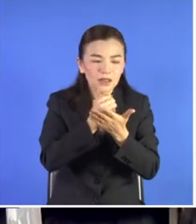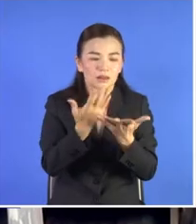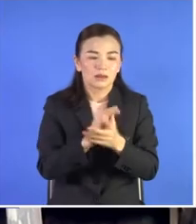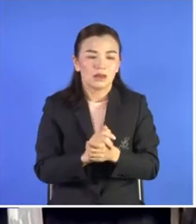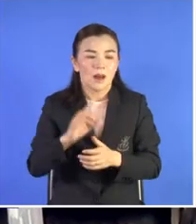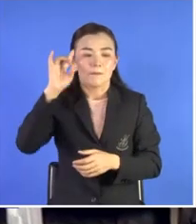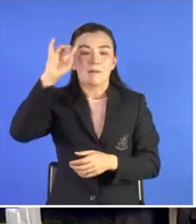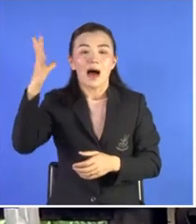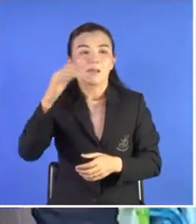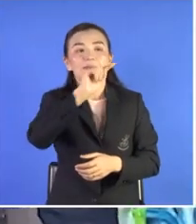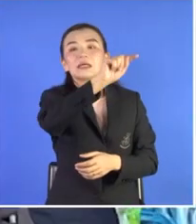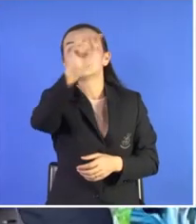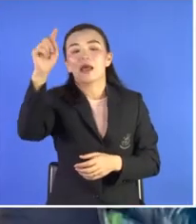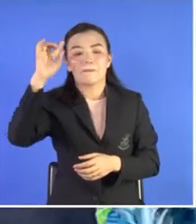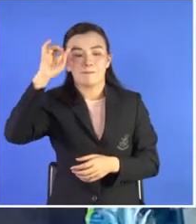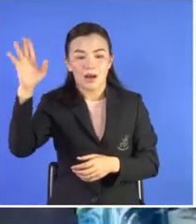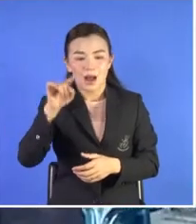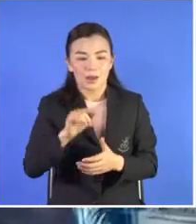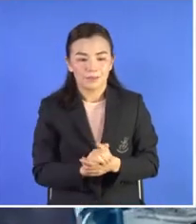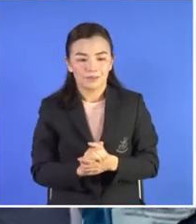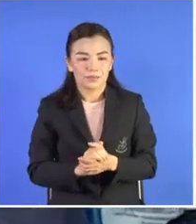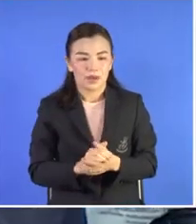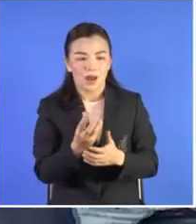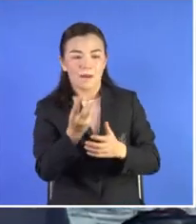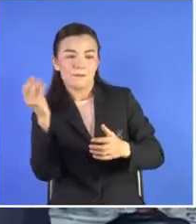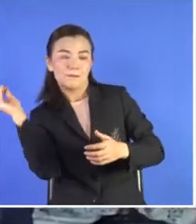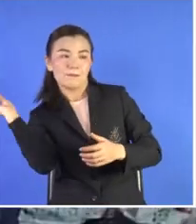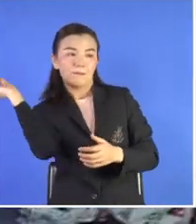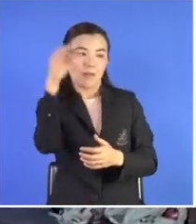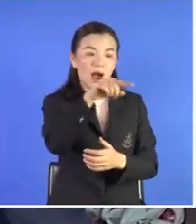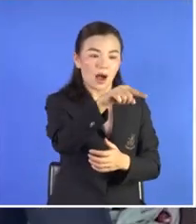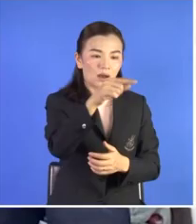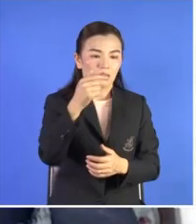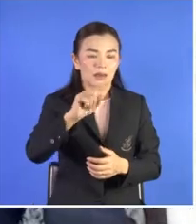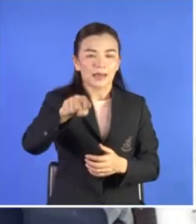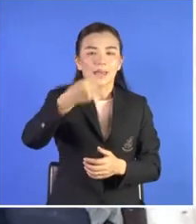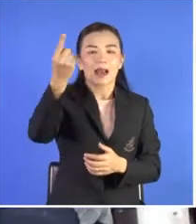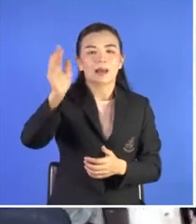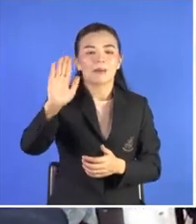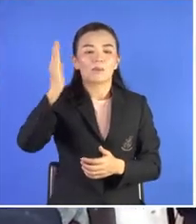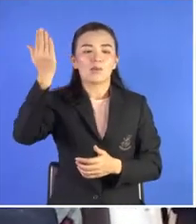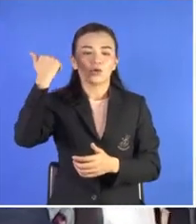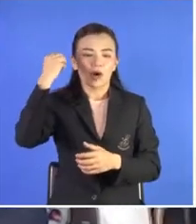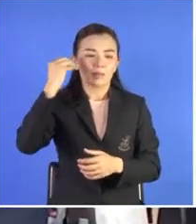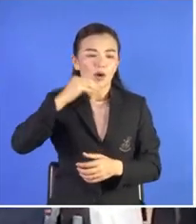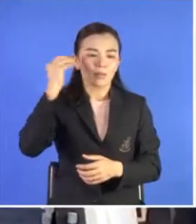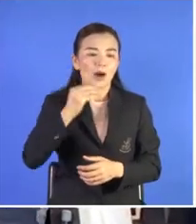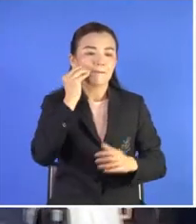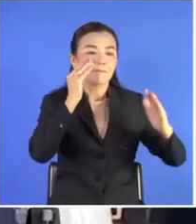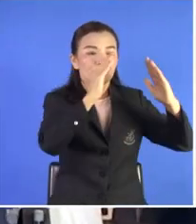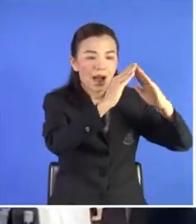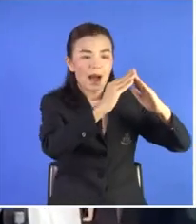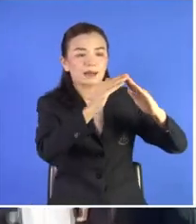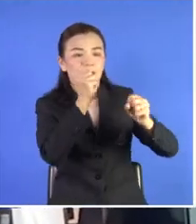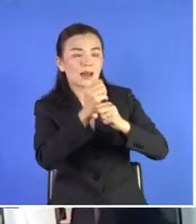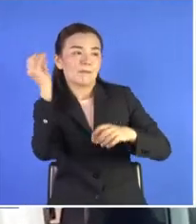นอื่นนั่นแหละบ้านะคะส่วนเรื่องที่ว่าเอาประทัดปิงปองไปปาใส่รถเนี่ยมันก็ไม่ใช่ครั้งแรกเคยทำมาแล้วนะขว้างใส่บ้านคนอื่นก็มีช